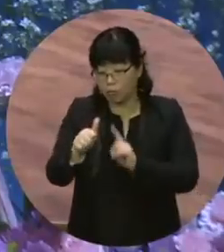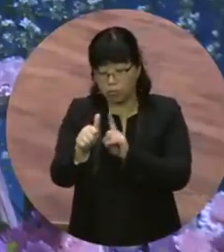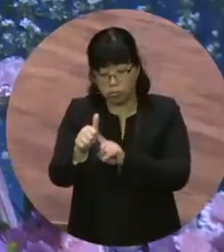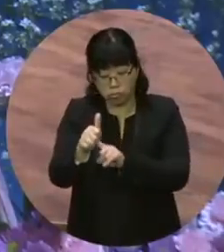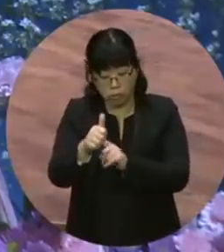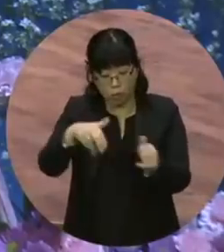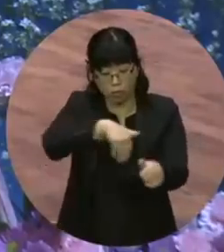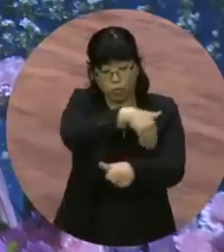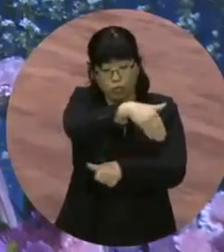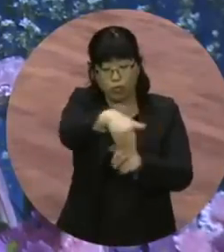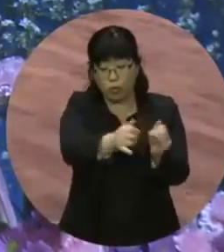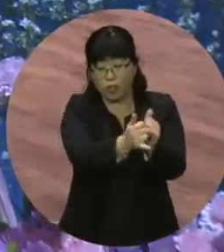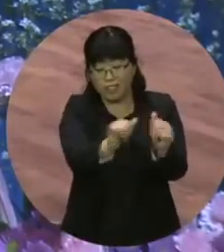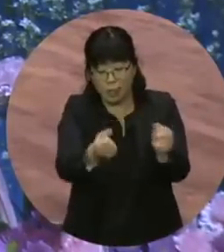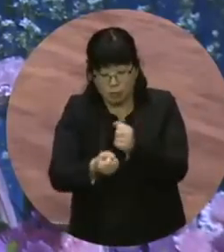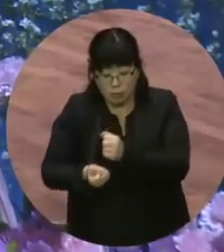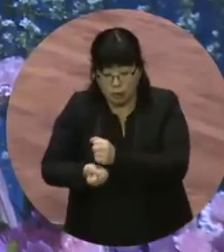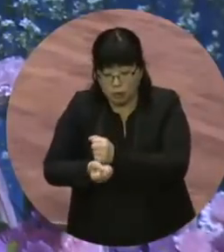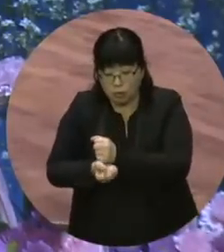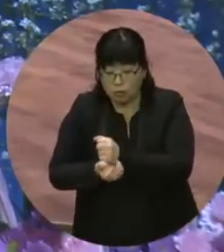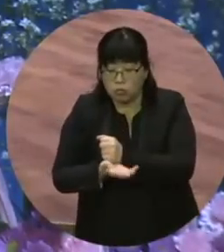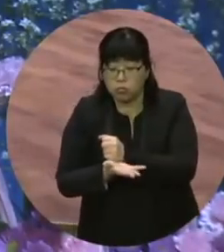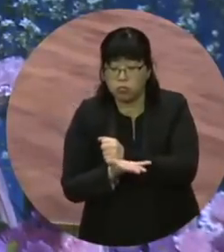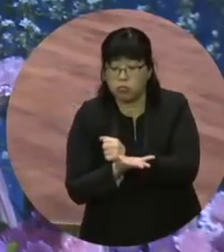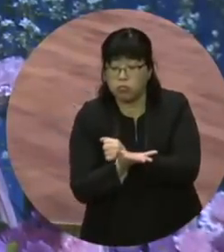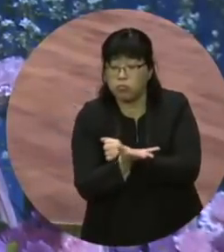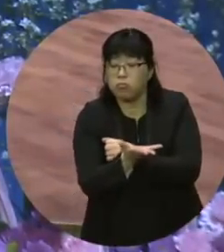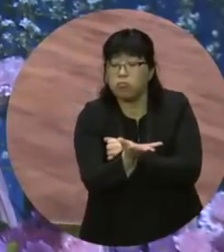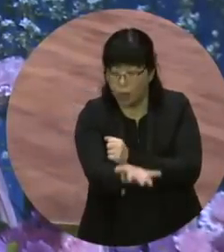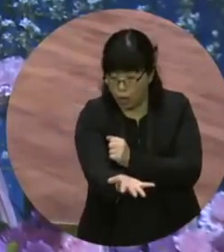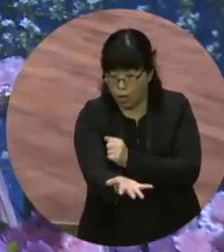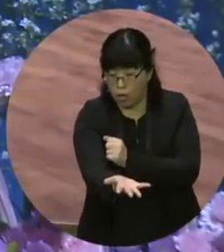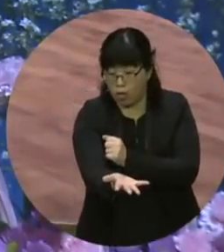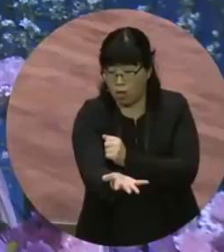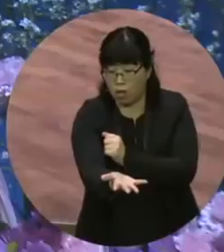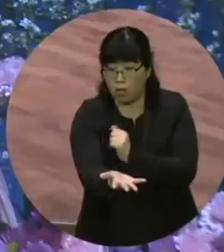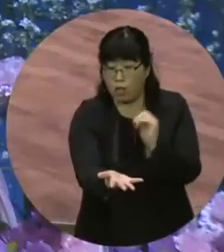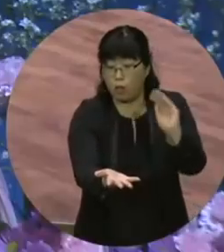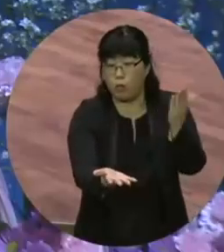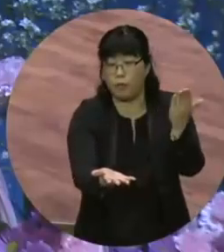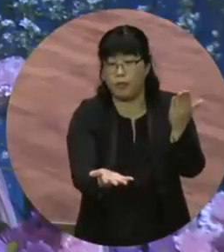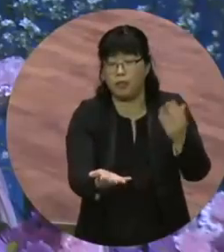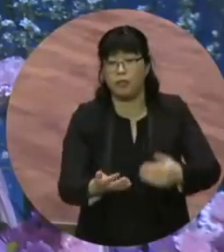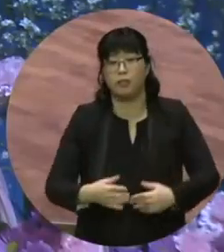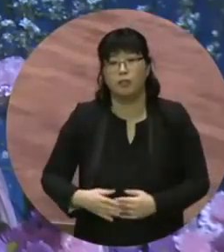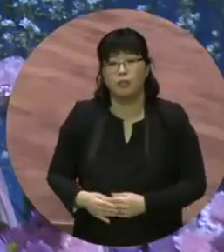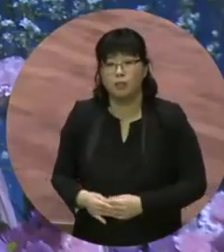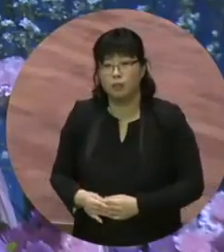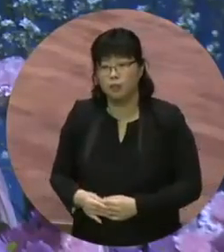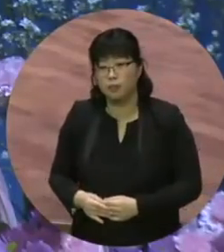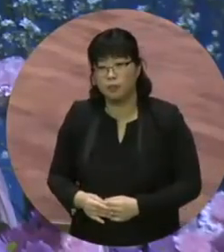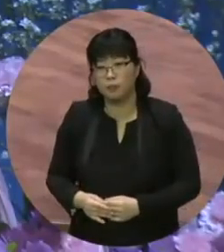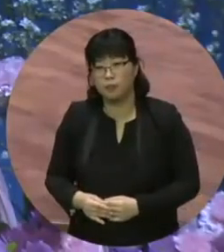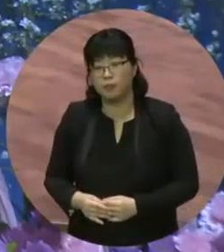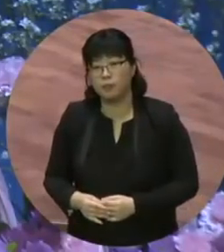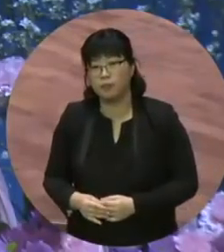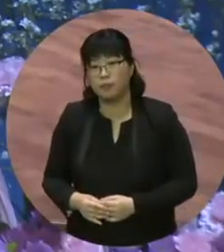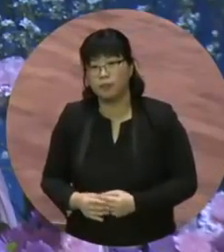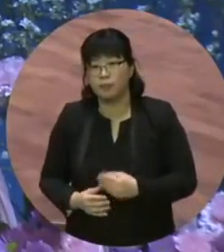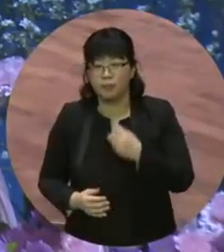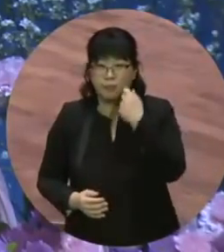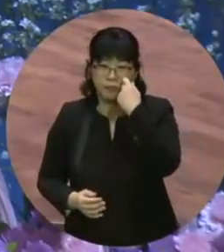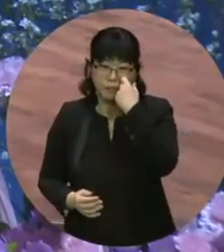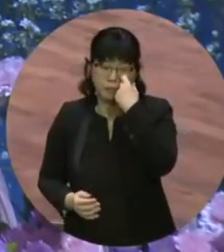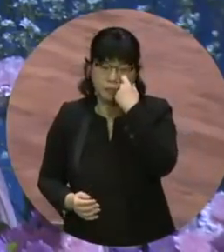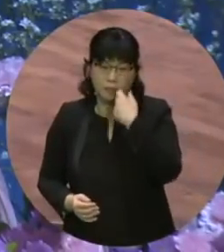영향력을 끼치는 존재라는 사실을 여기서 깨우쳐주고 있습니다. 특별히 하나님은요, 아브라함